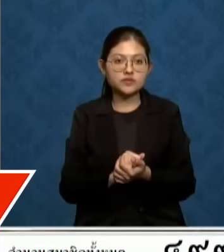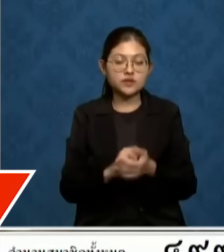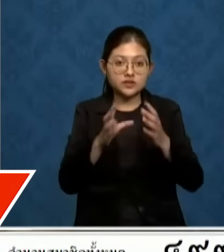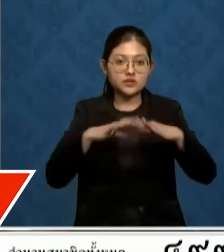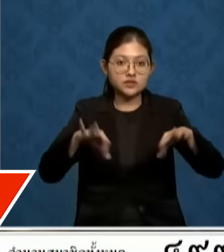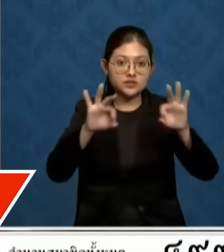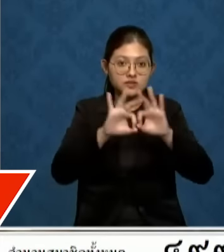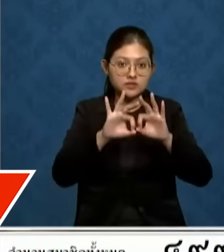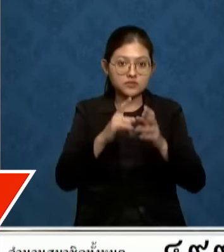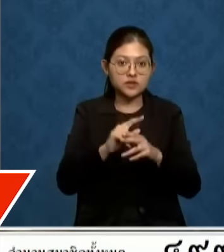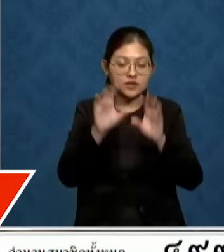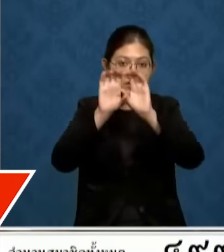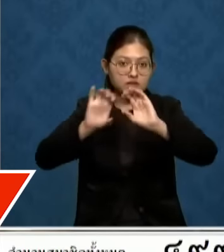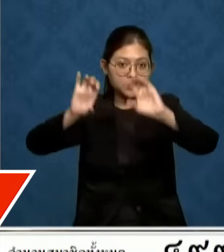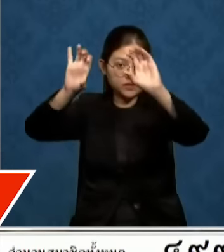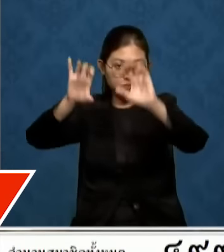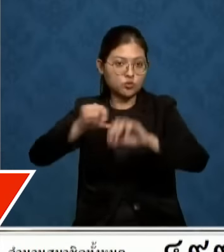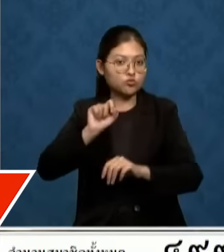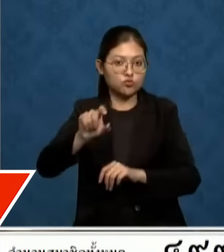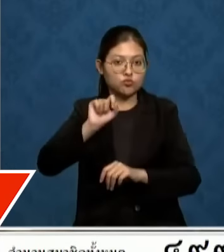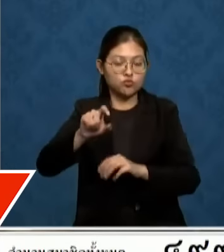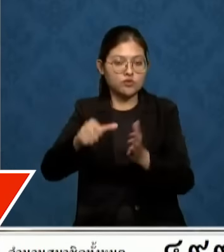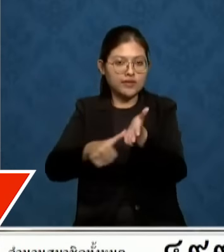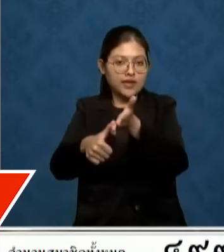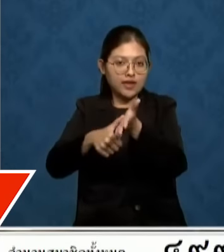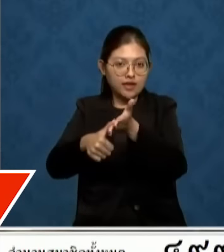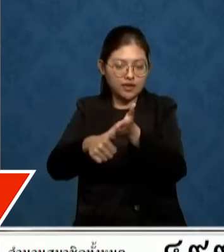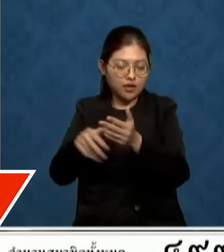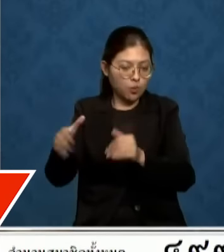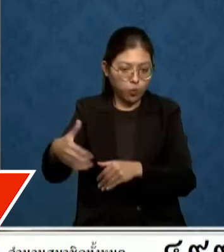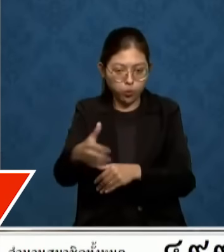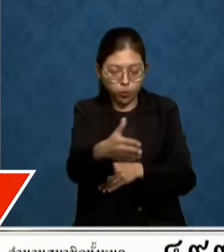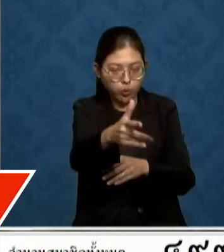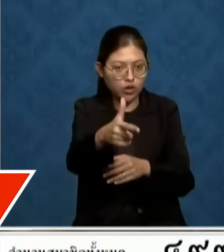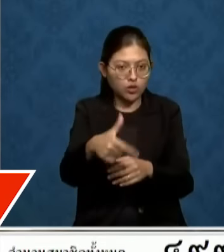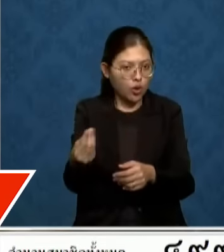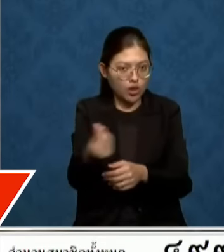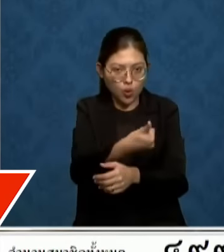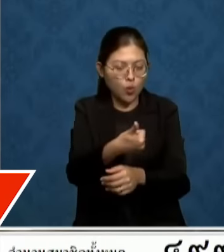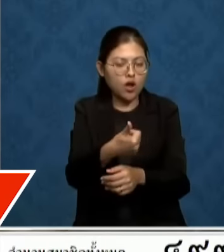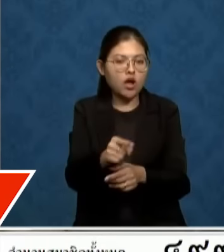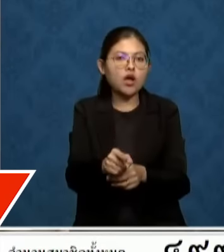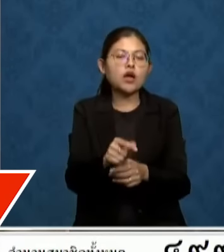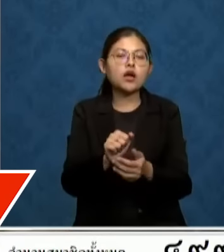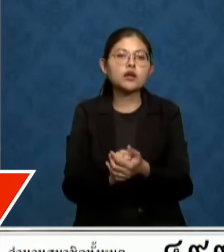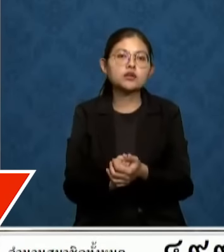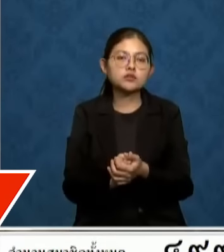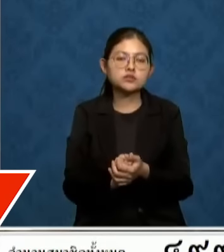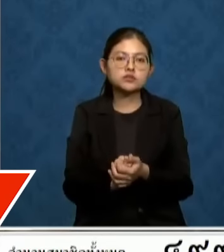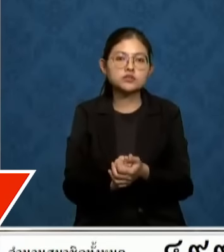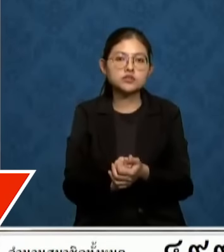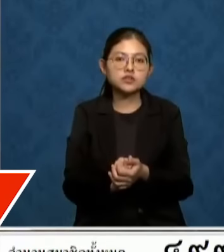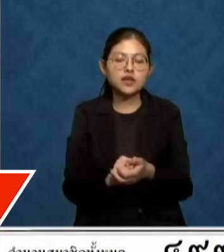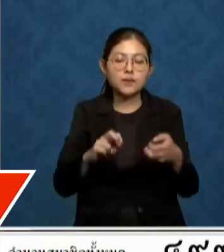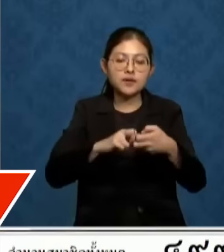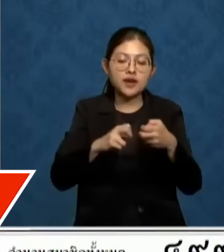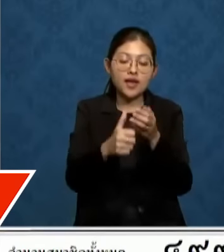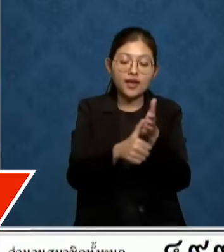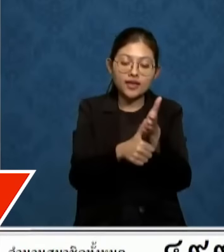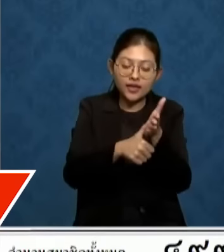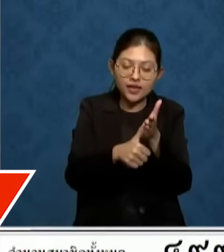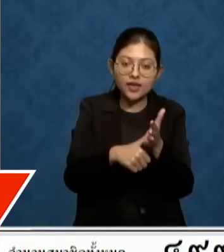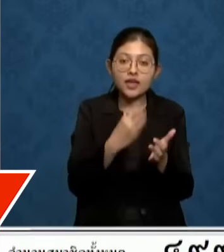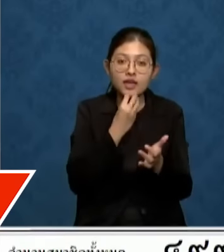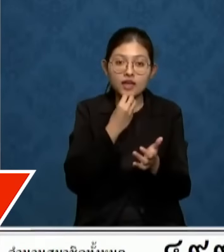นะครับรัฐบาลต้องเร่งแก้ไขปัญหาให้เร็วกว่าปลาที่ว่ายน้ำเพียงแก้ปัญหาการระบาดอ่าของปลาหมอคาง